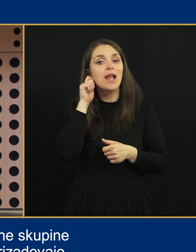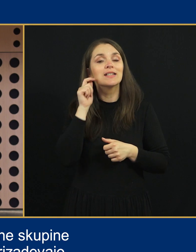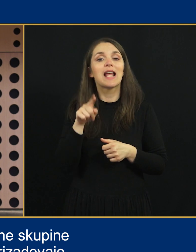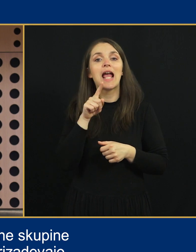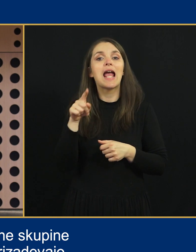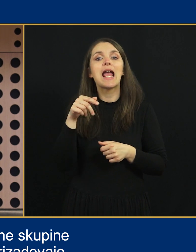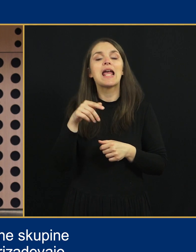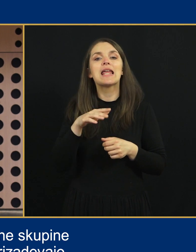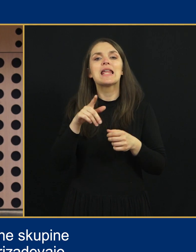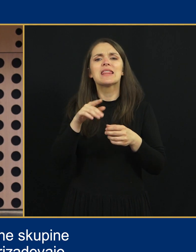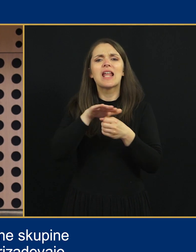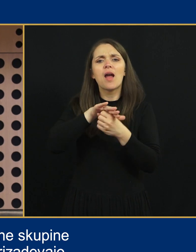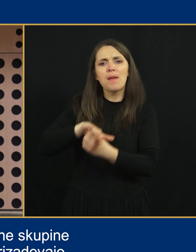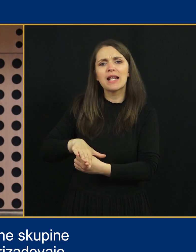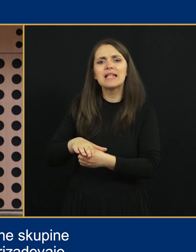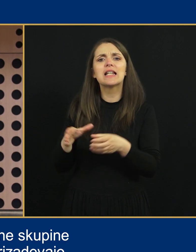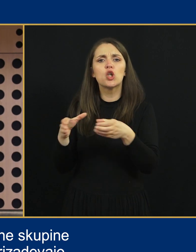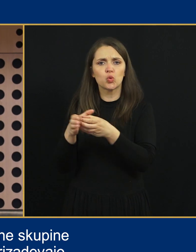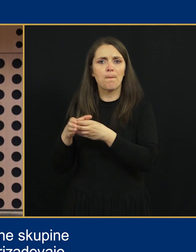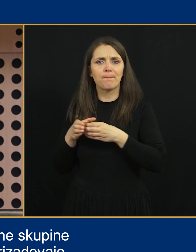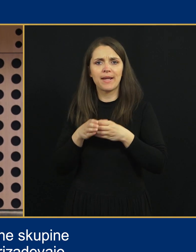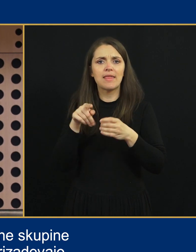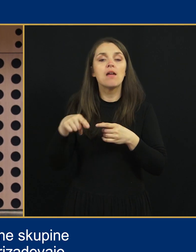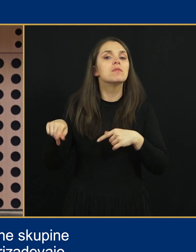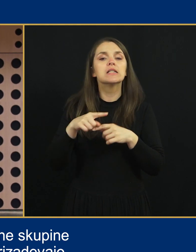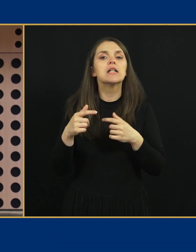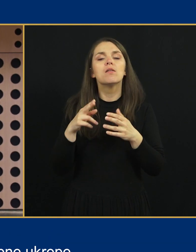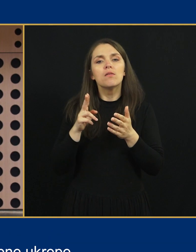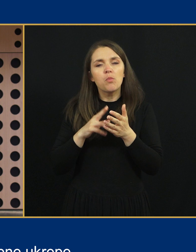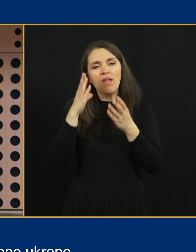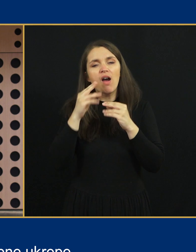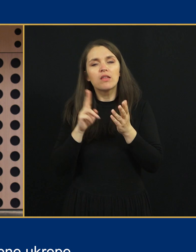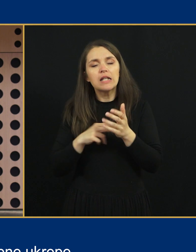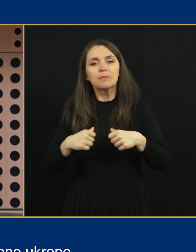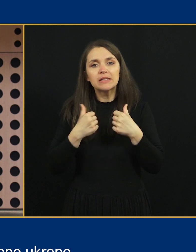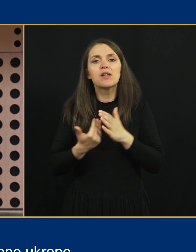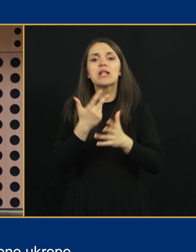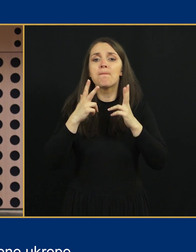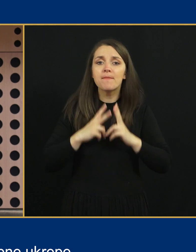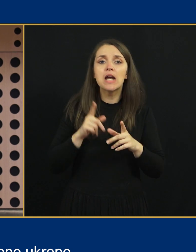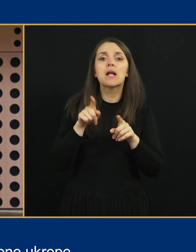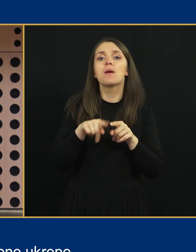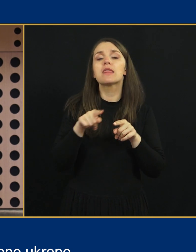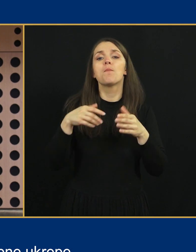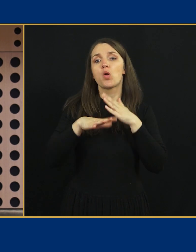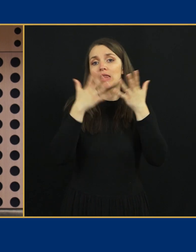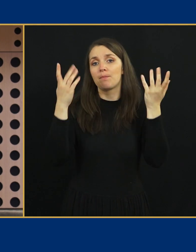Ženske in marginalizirane skupine si ponavadi resnično prizadevajo tako za mir kot za podnebne